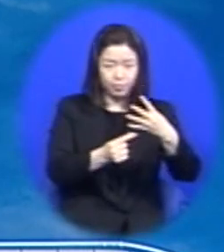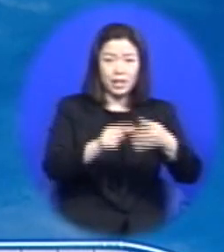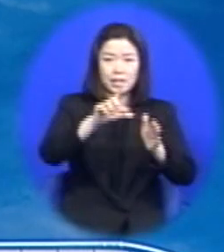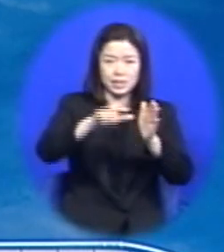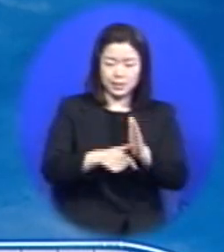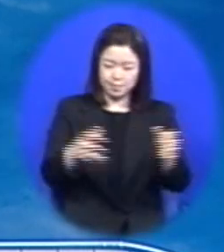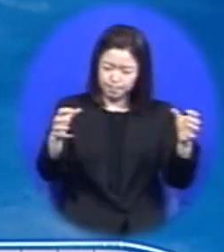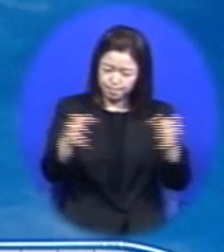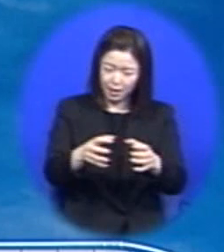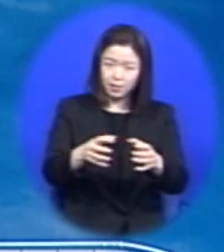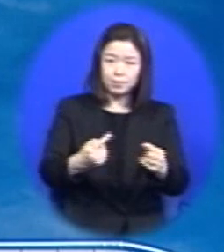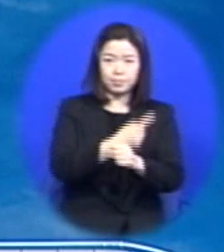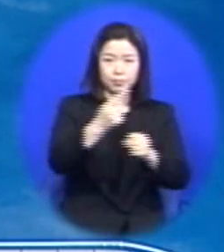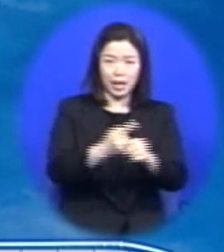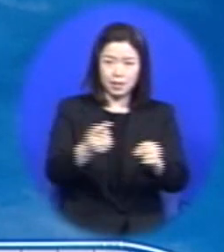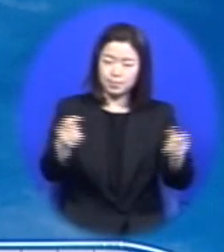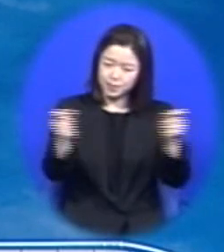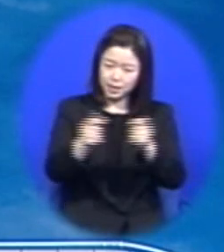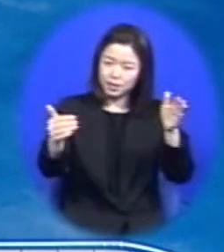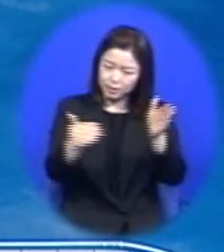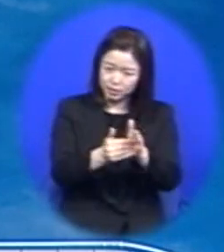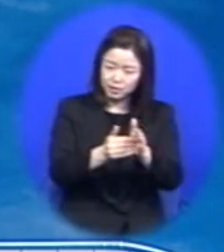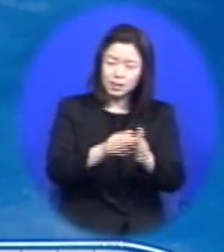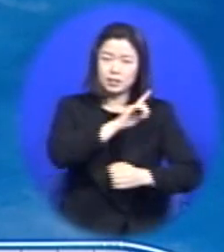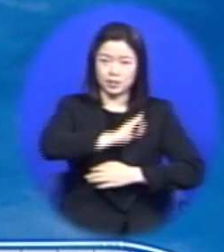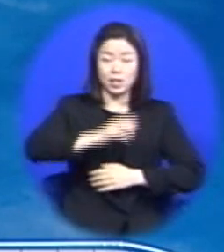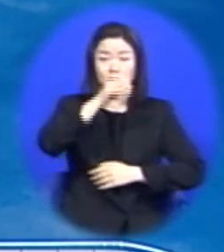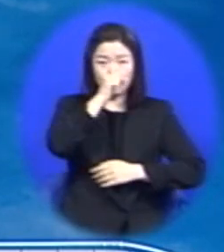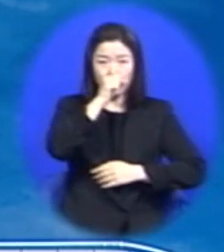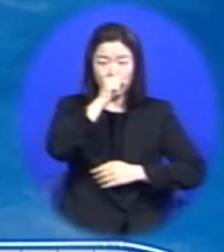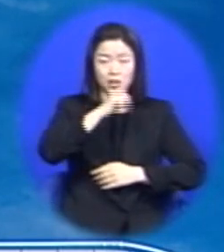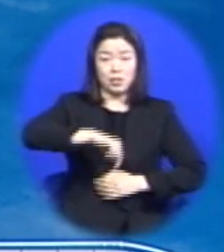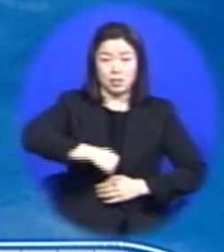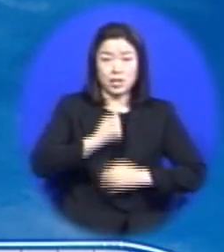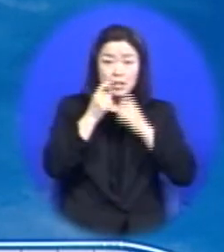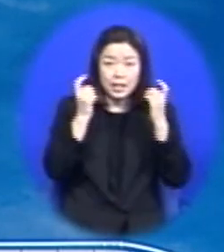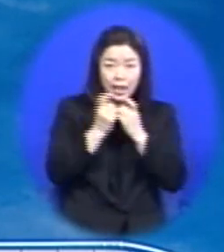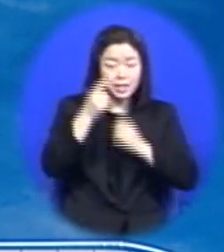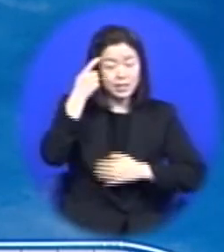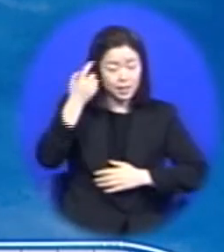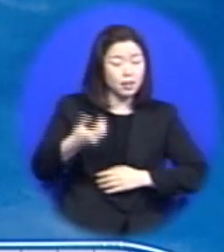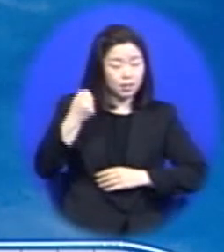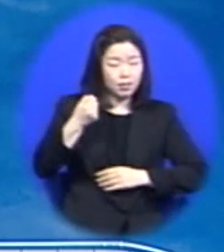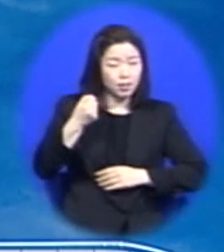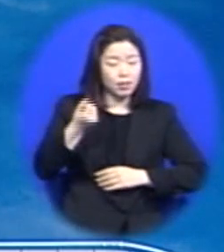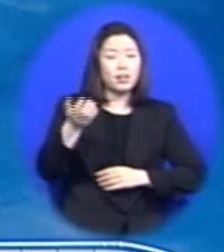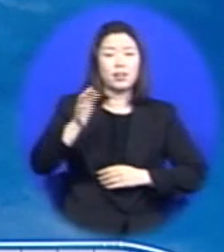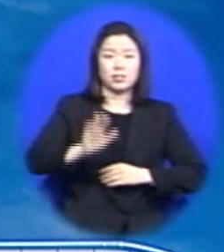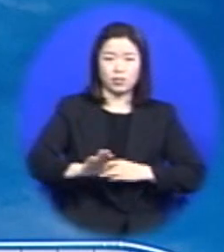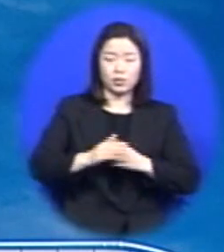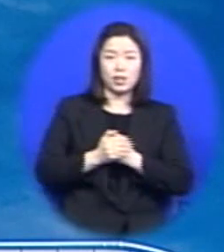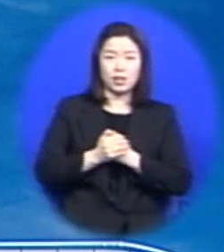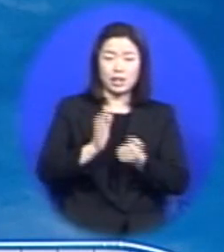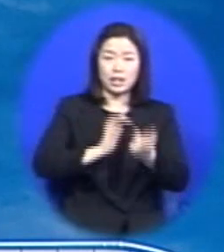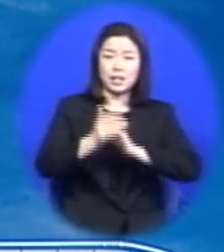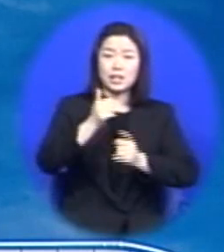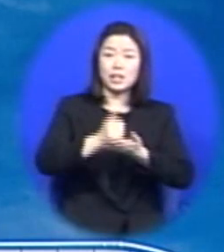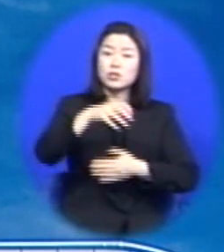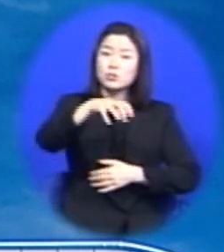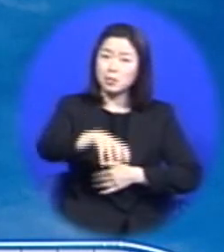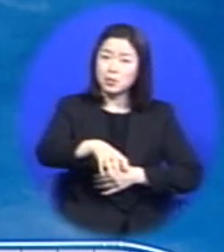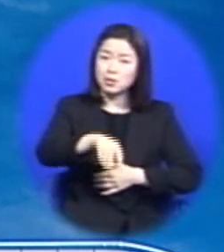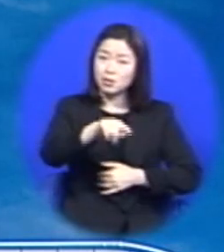압축해서 한 시간 내로 끝나는 게 제일 좋아. 나름대로의 신조시겠죠. 그런데 예수님 앞에서 그렇게